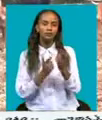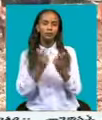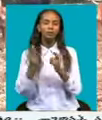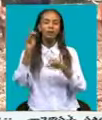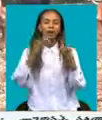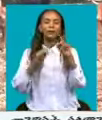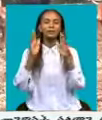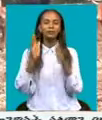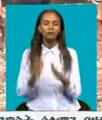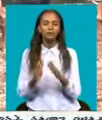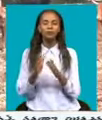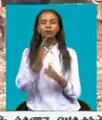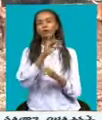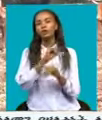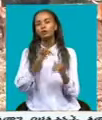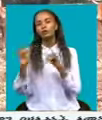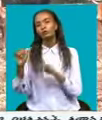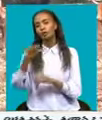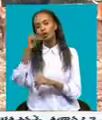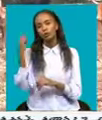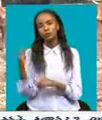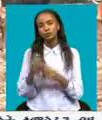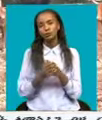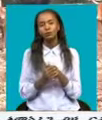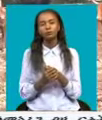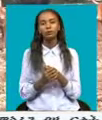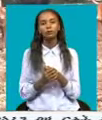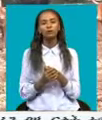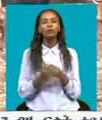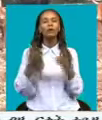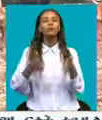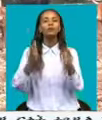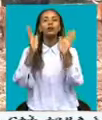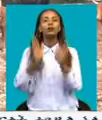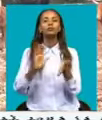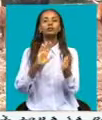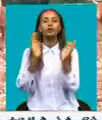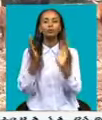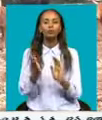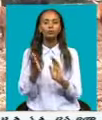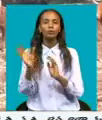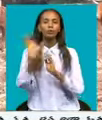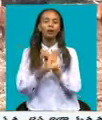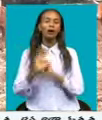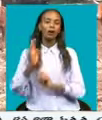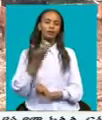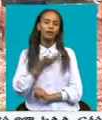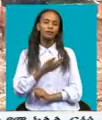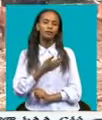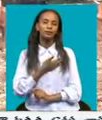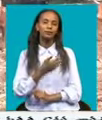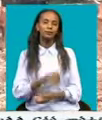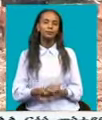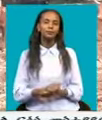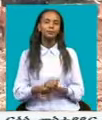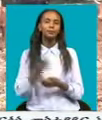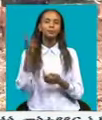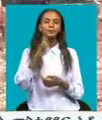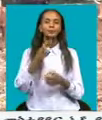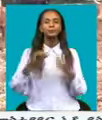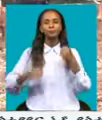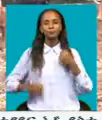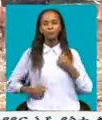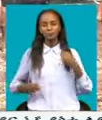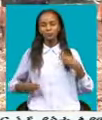ማህበረሰብ እንደዚሁም ከሌሎች ፍቃደኛው ነው ለሀገራችን ወይም ለመከላከያ